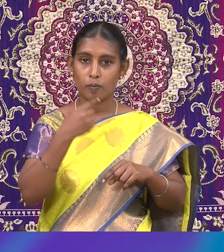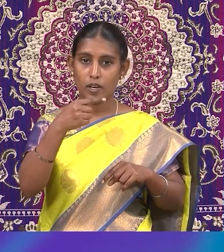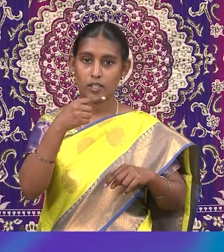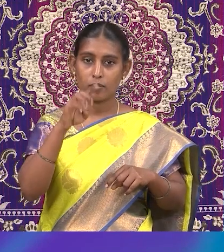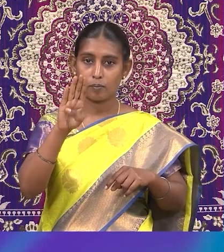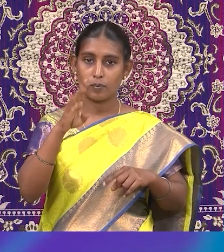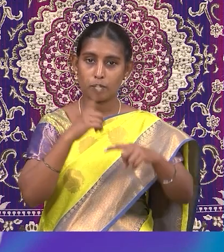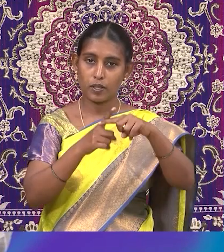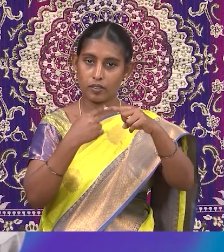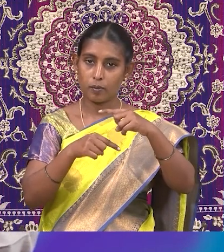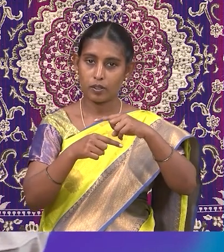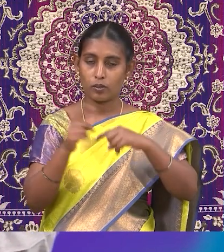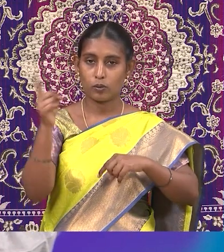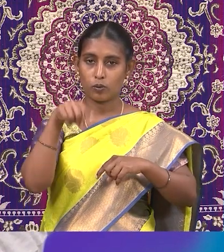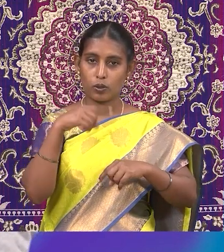x = -b ப்ளஸ் ஆர் மைனஸ்